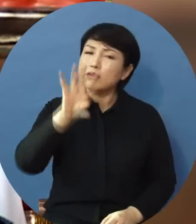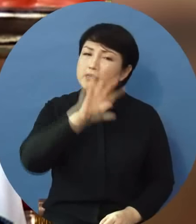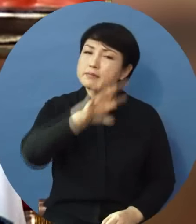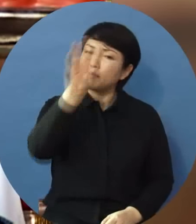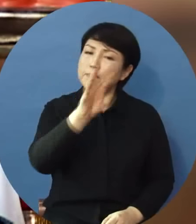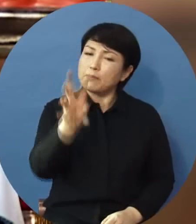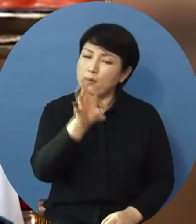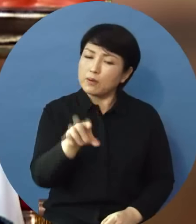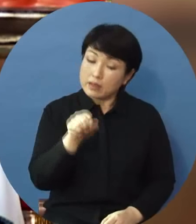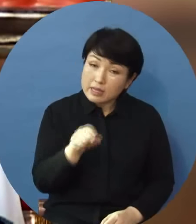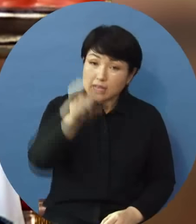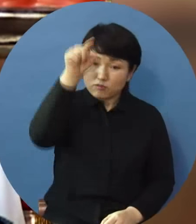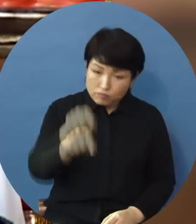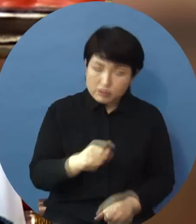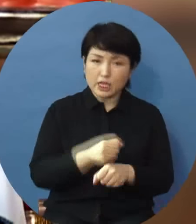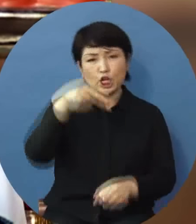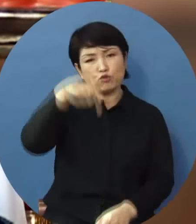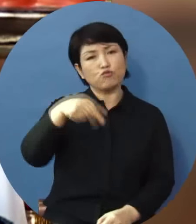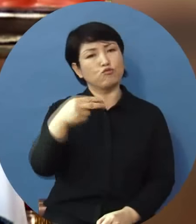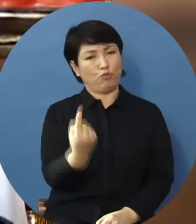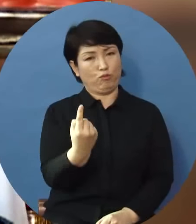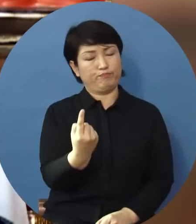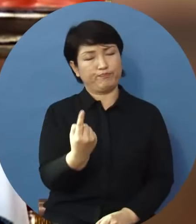과정이 수도다 이런 얘기죠.